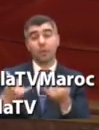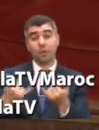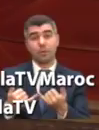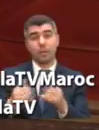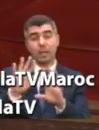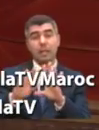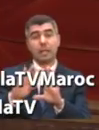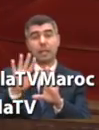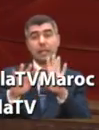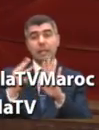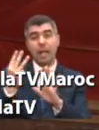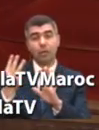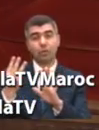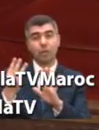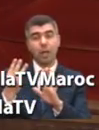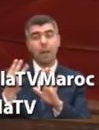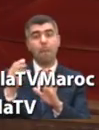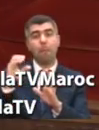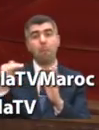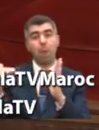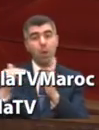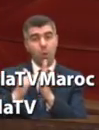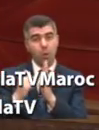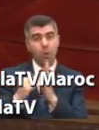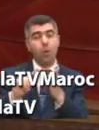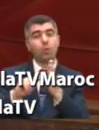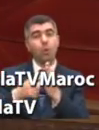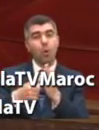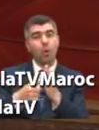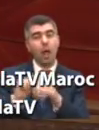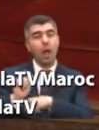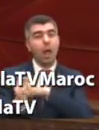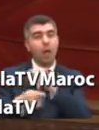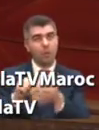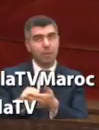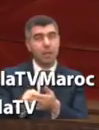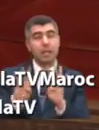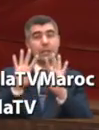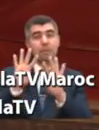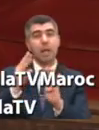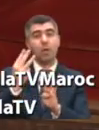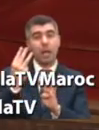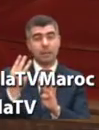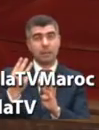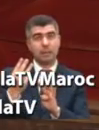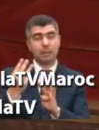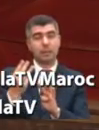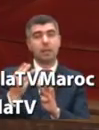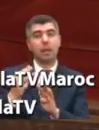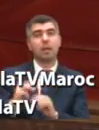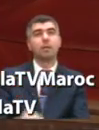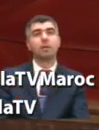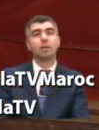مليون 13 مليون مغربي في العالم القروي يحصلون على الكهرباء، 38 عشرات الآلاف